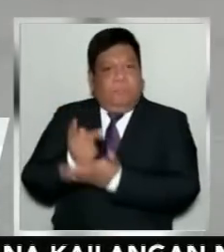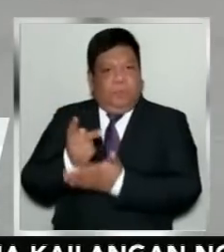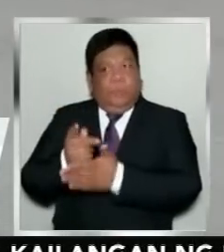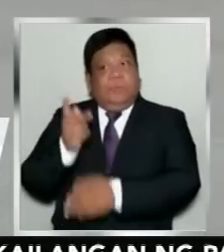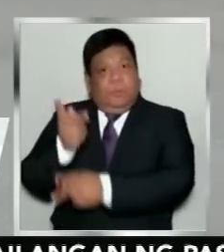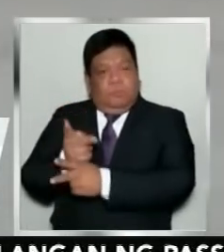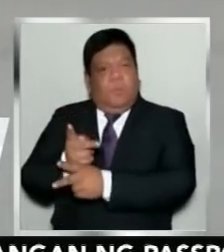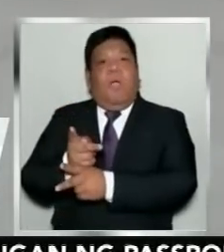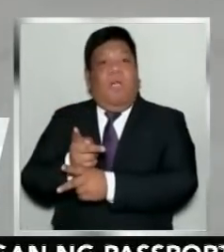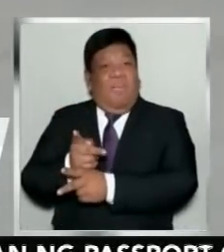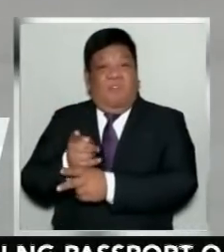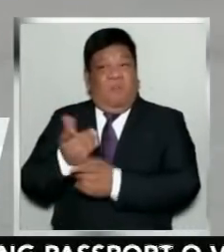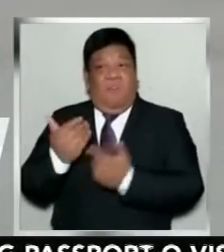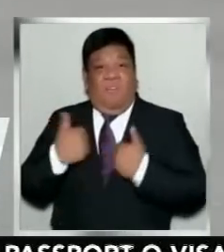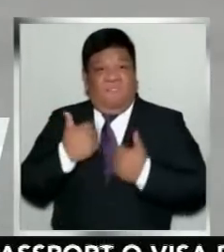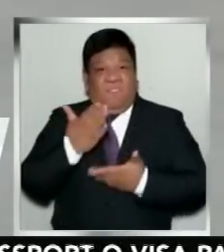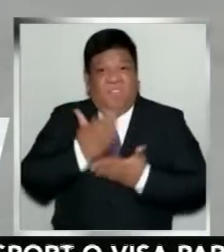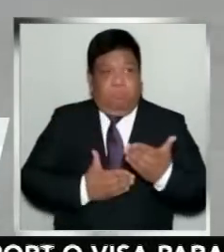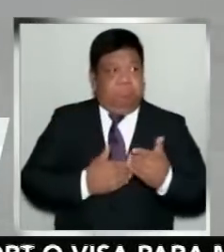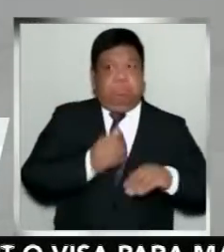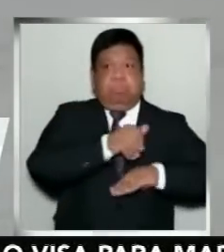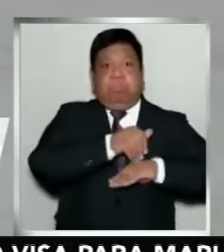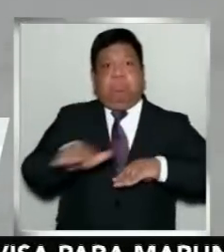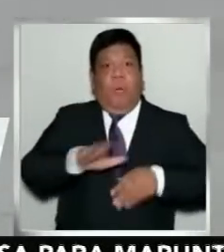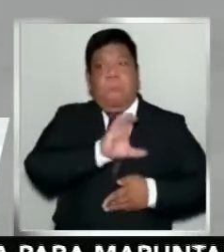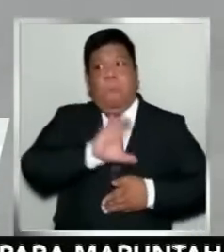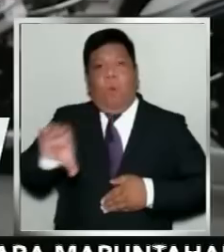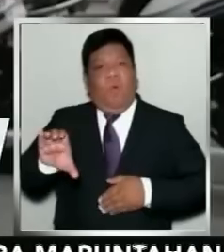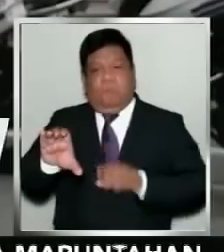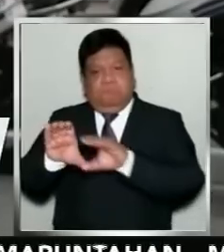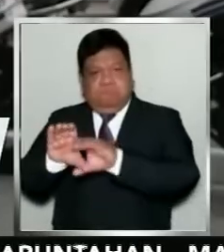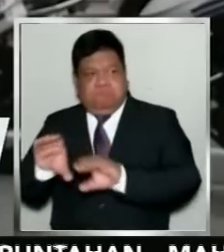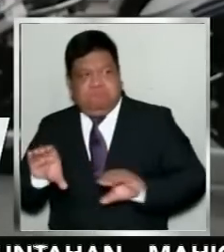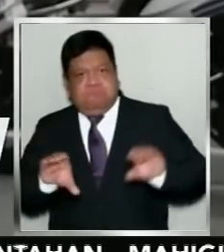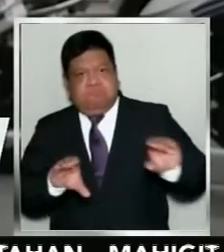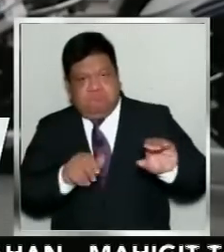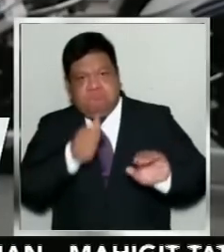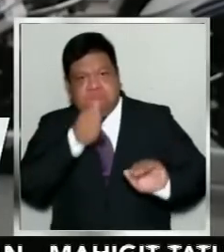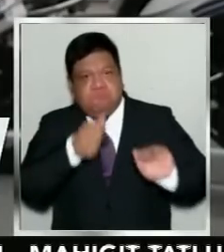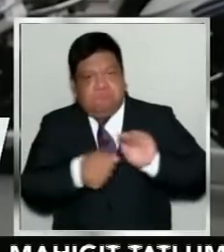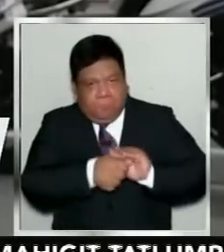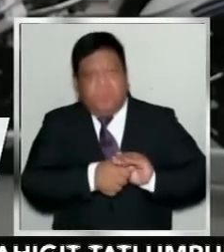mabukeng, pinapatago nila ito sa mga gwardya kapalit din ng salapi. Imagine na